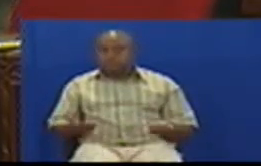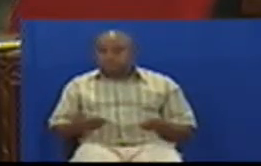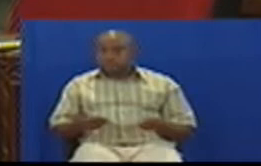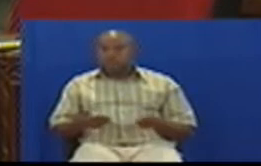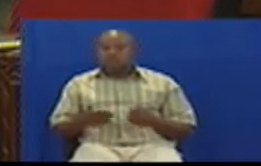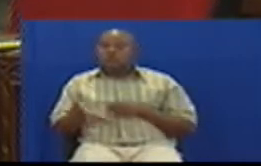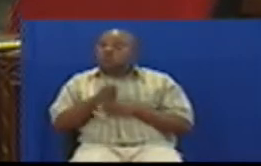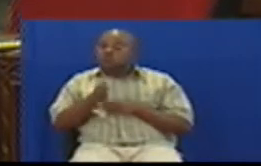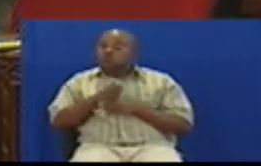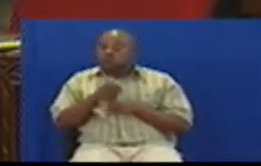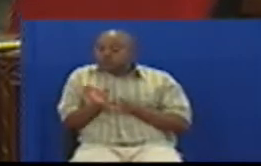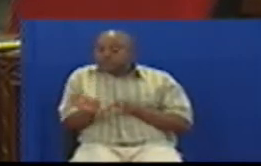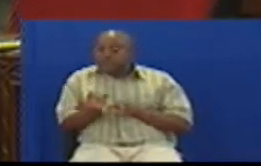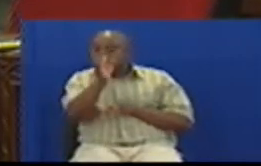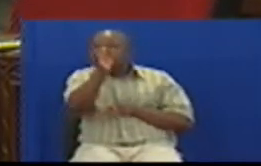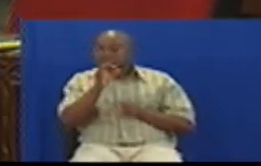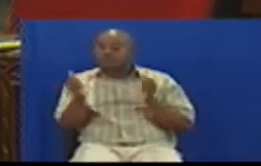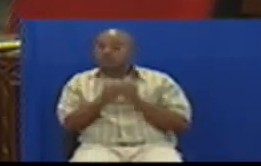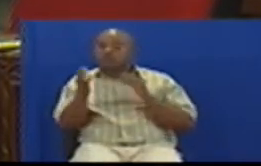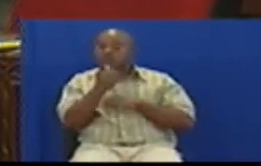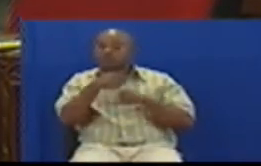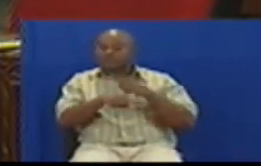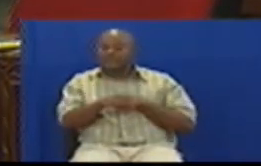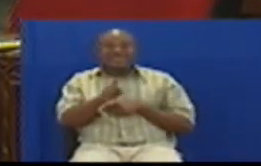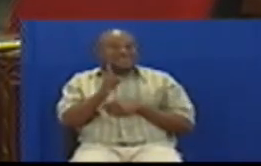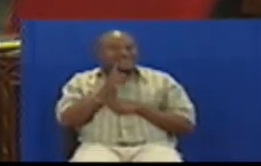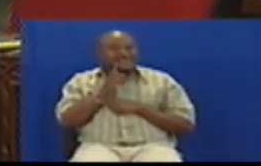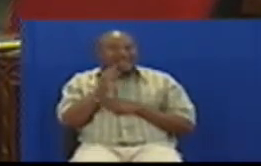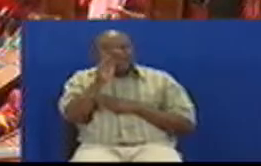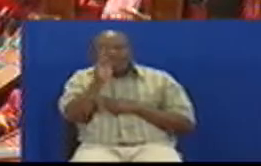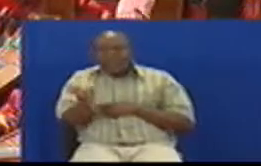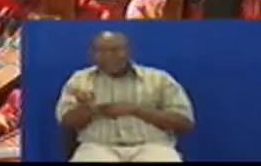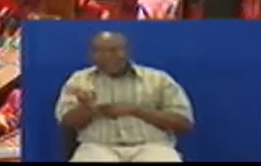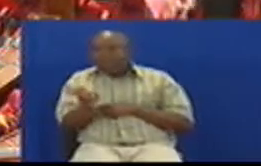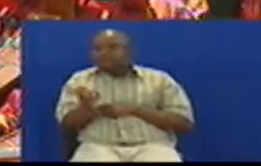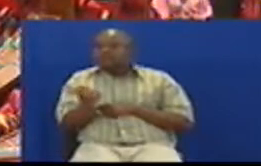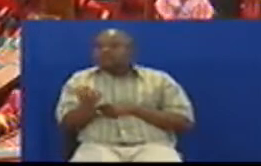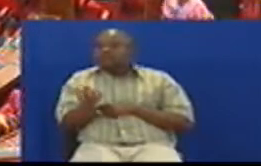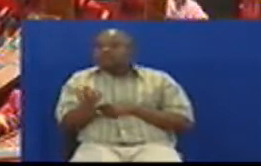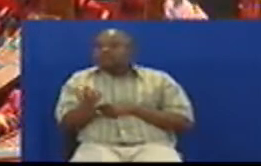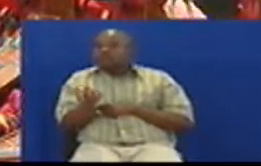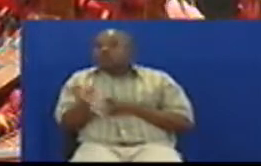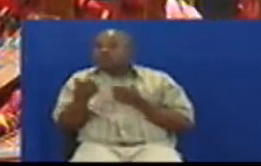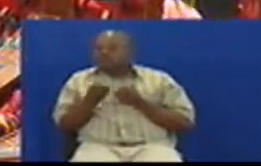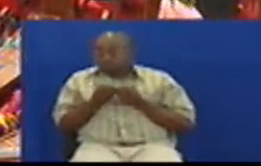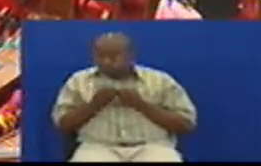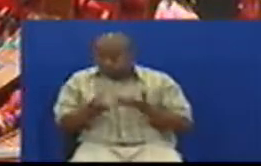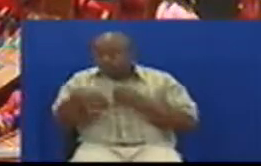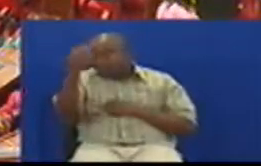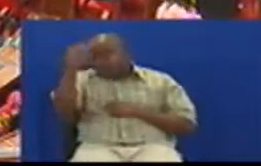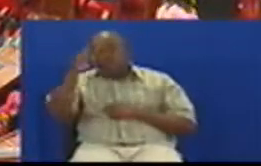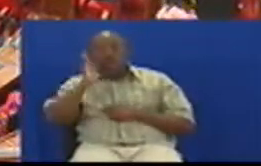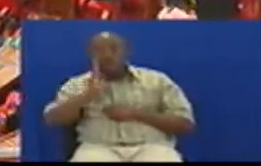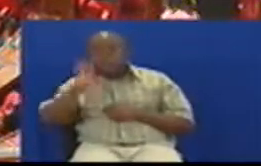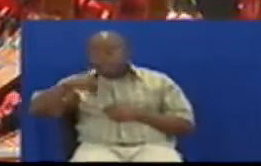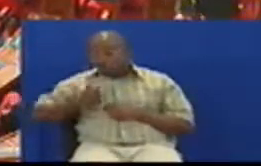kwa 10% ya mapato ya ndani ya kila halmashauri kwa ajili ya kuwezesha makundi maalum, ikiwa ni pamoja na vijana, wanawake